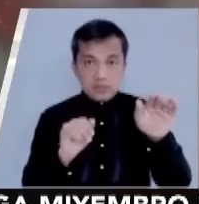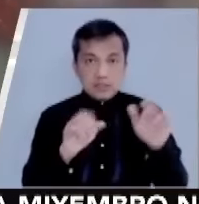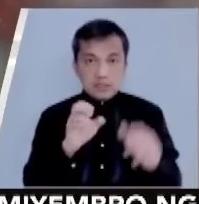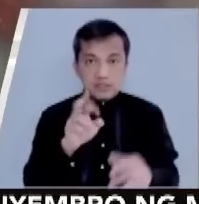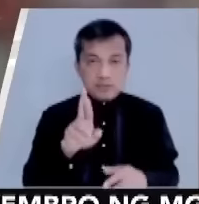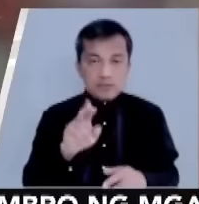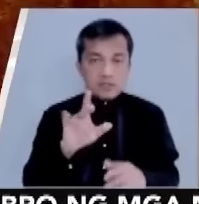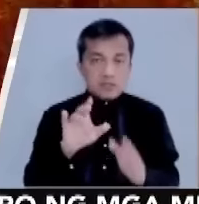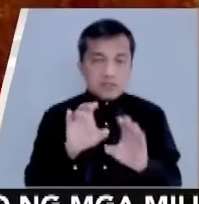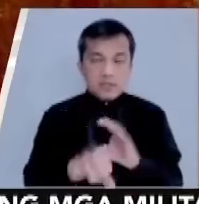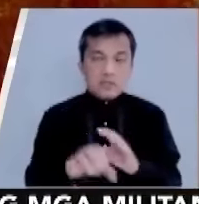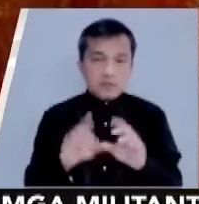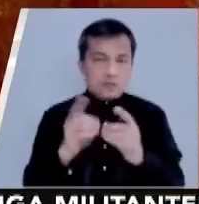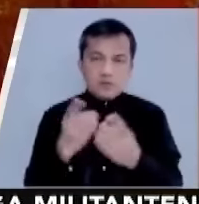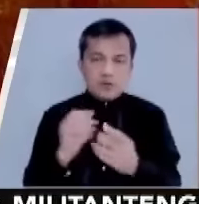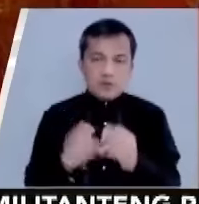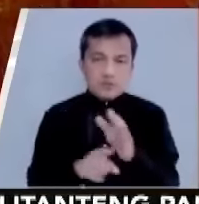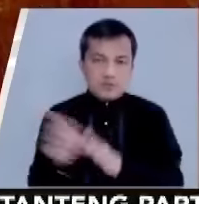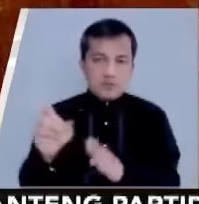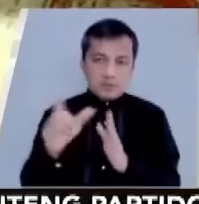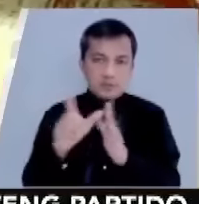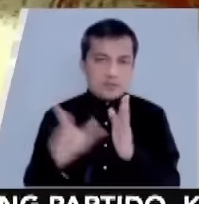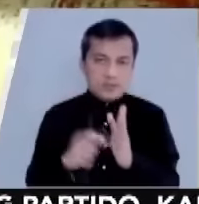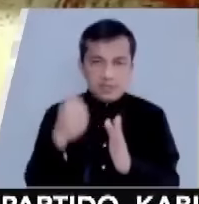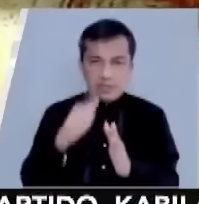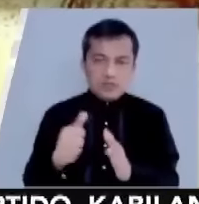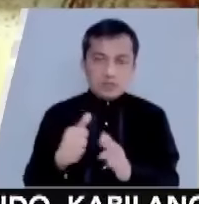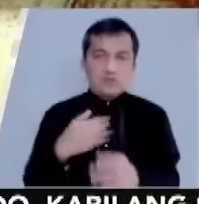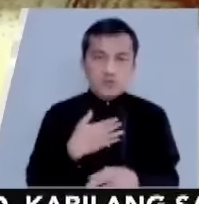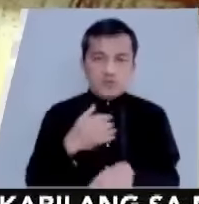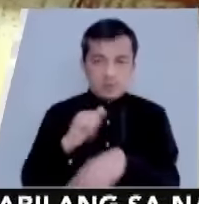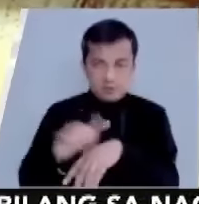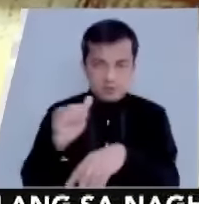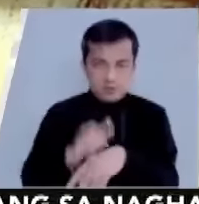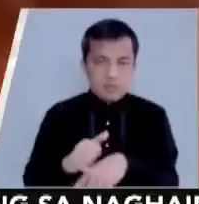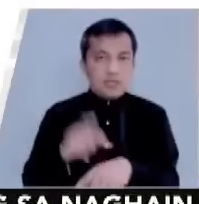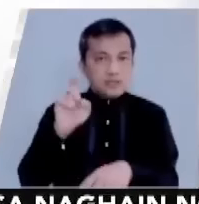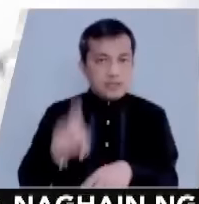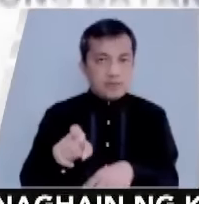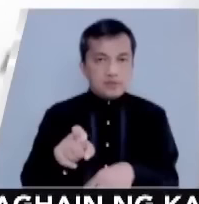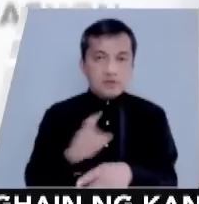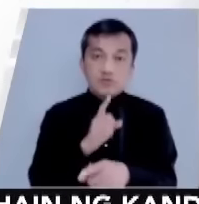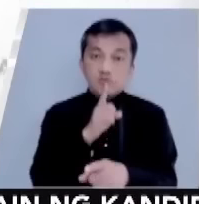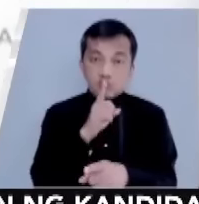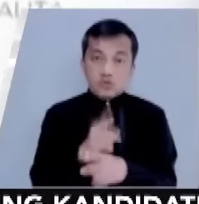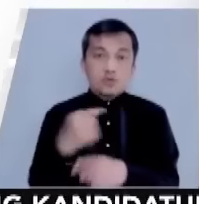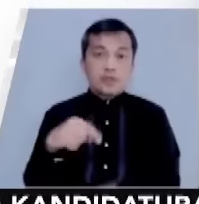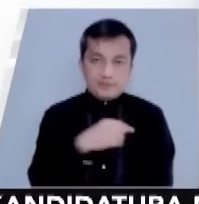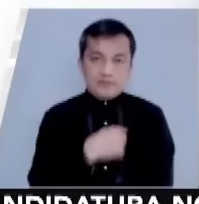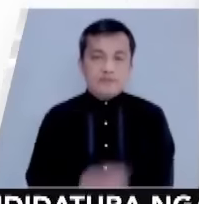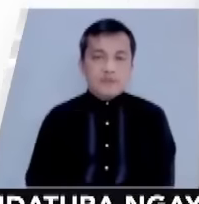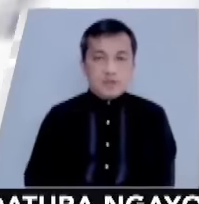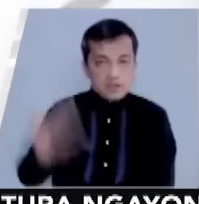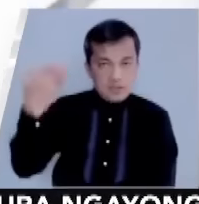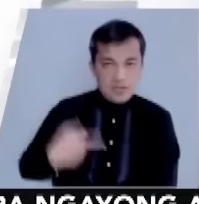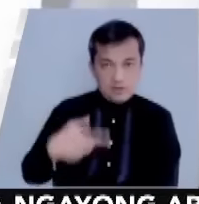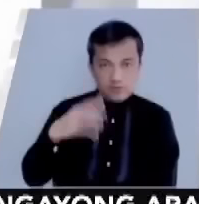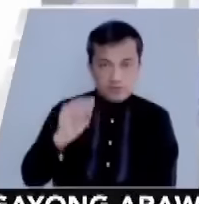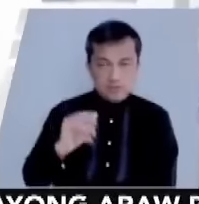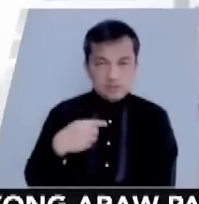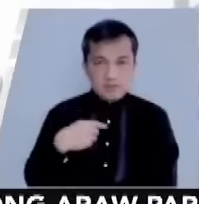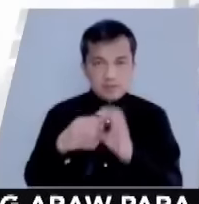Walang lusot sa batas. Ang sino mang gustong manloko, kaya dapat sa totoo lang tayo. Ako po si Kuya Kim, magkaisa tayong